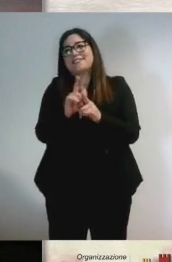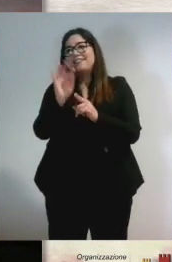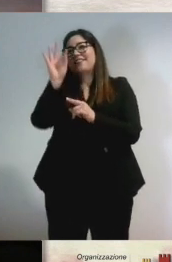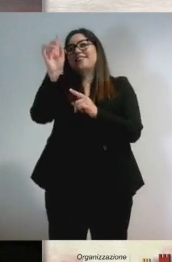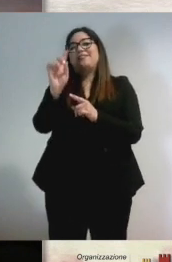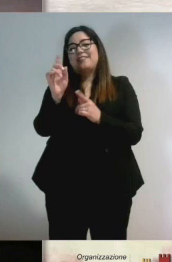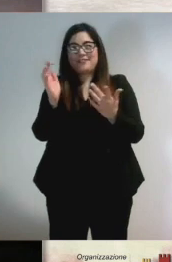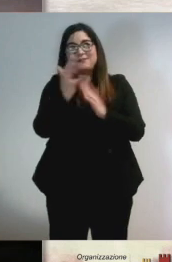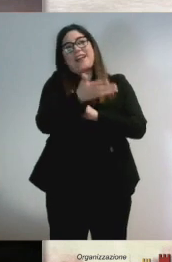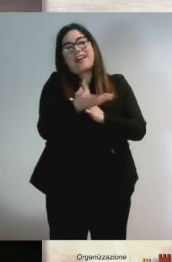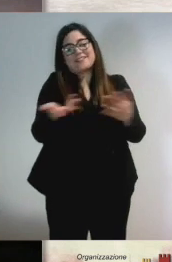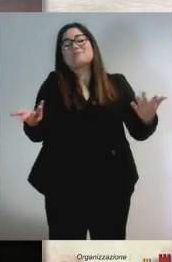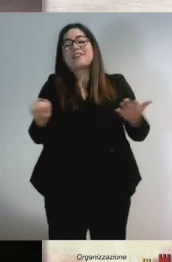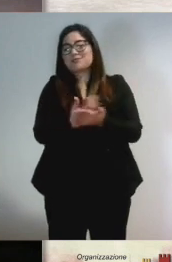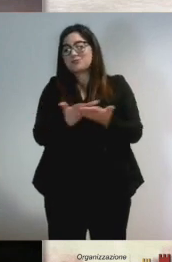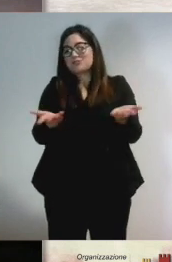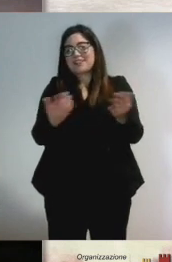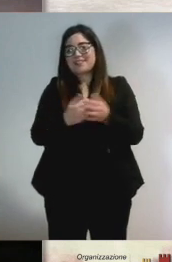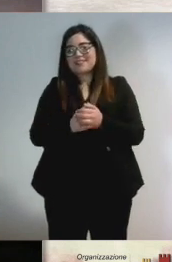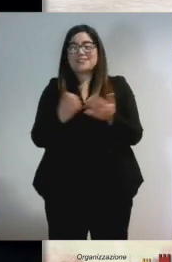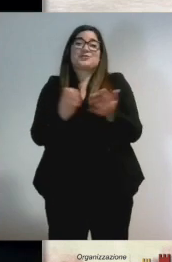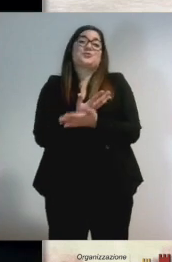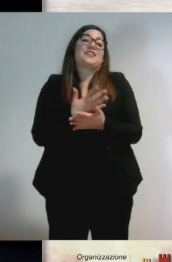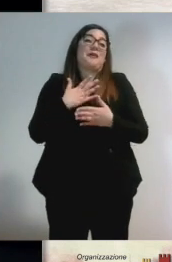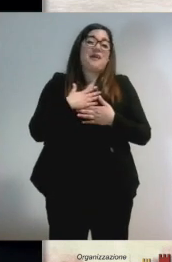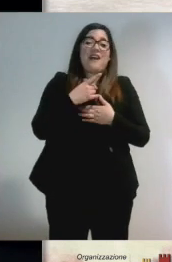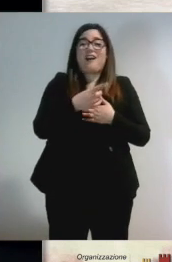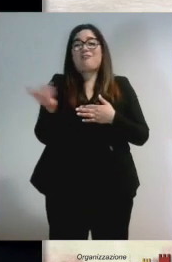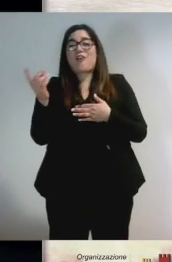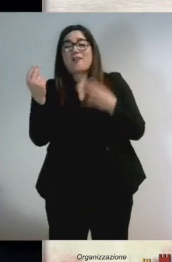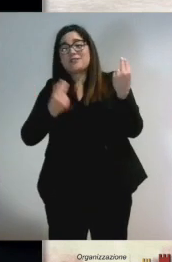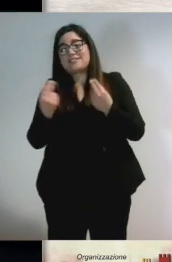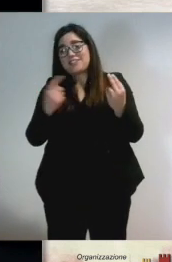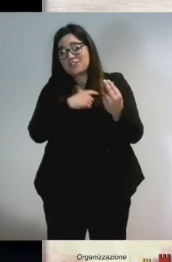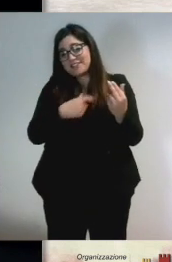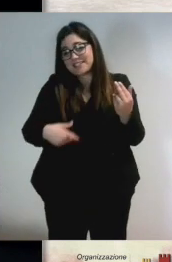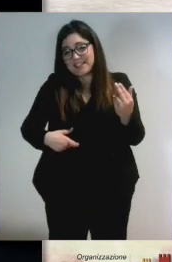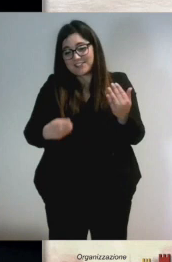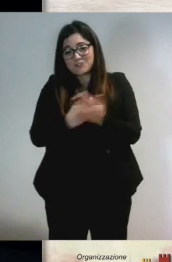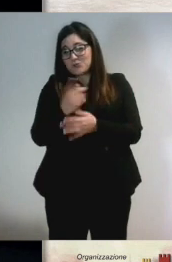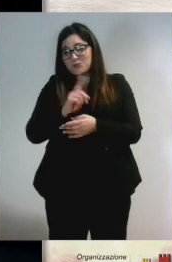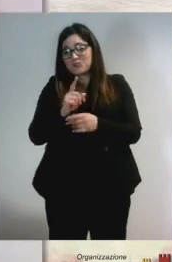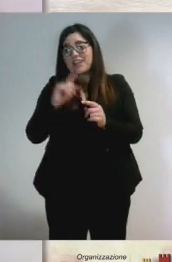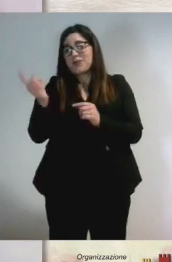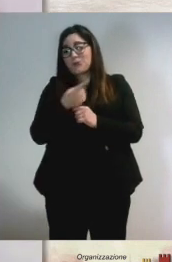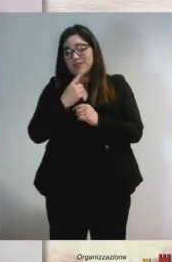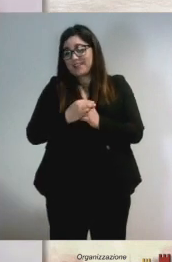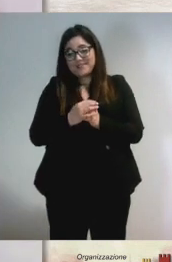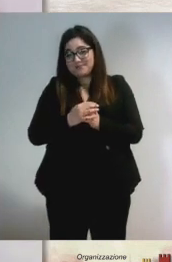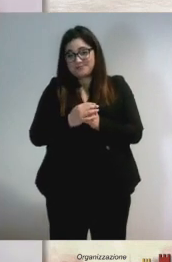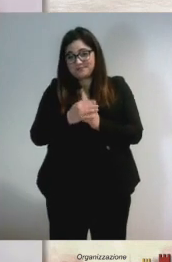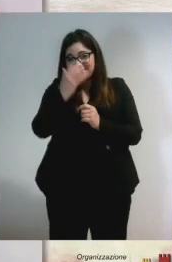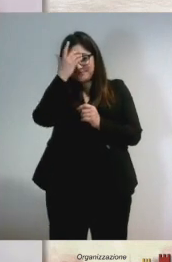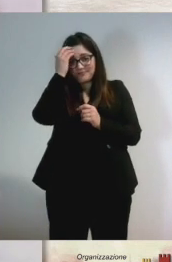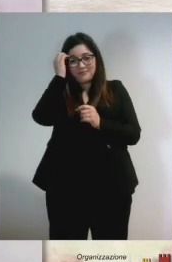succede e questo succede a voi amministratore e simili non succede non succede a tutti Siamo